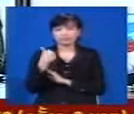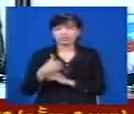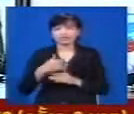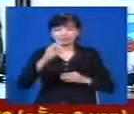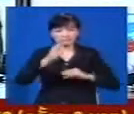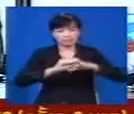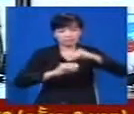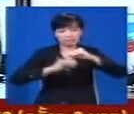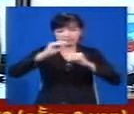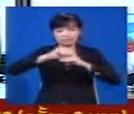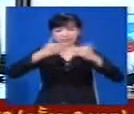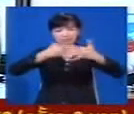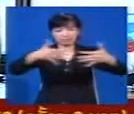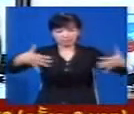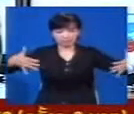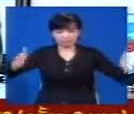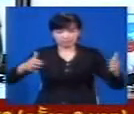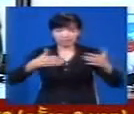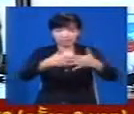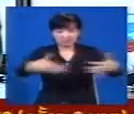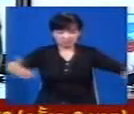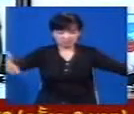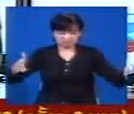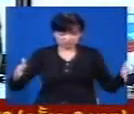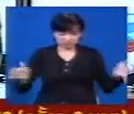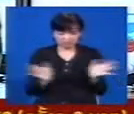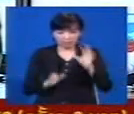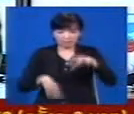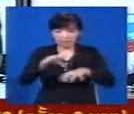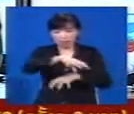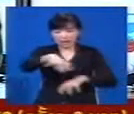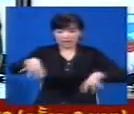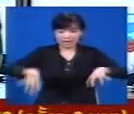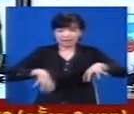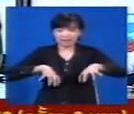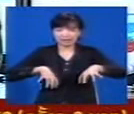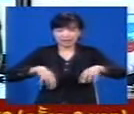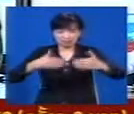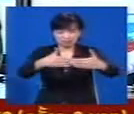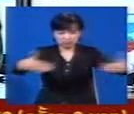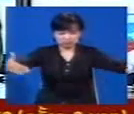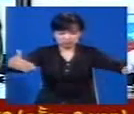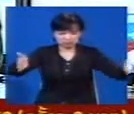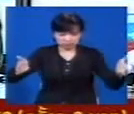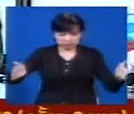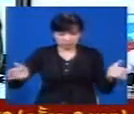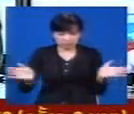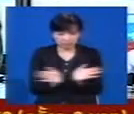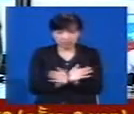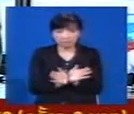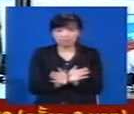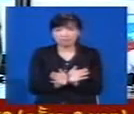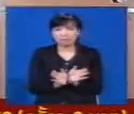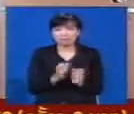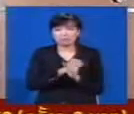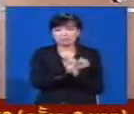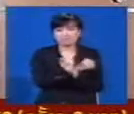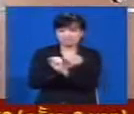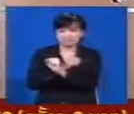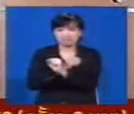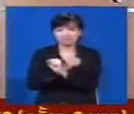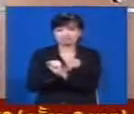รอบนิคมหมดแล้วมีความแข็งแรงทนทานมีระดับสูงจากเดิมที่สามารถรับน้ำในระดับความถี่10ปี